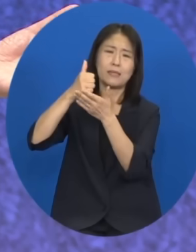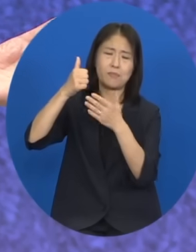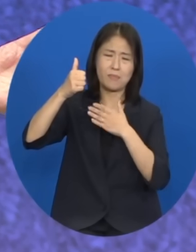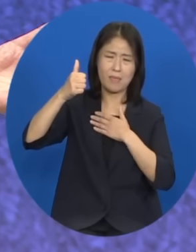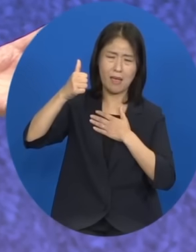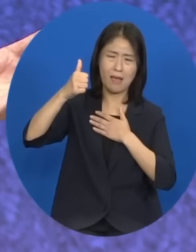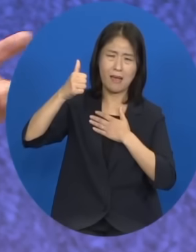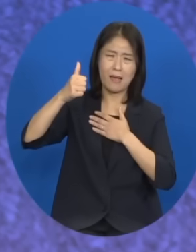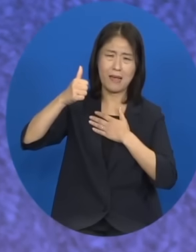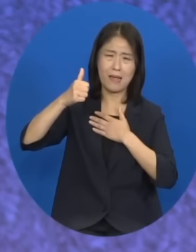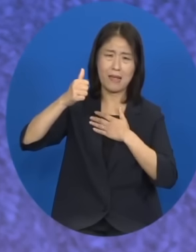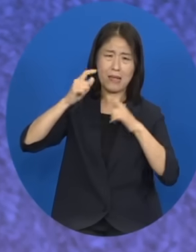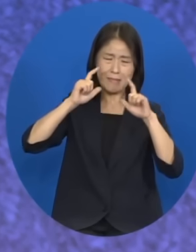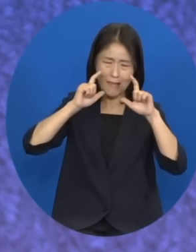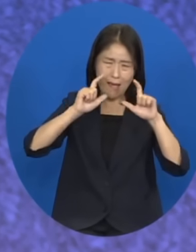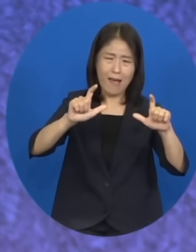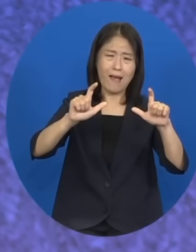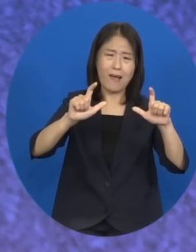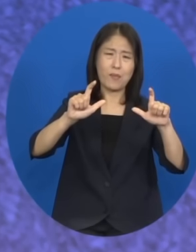거예요.